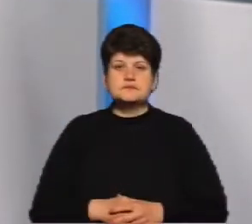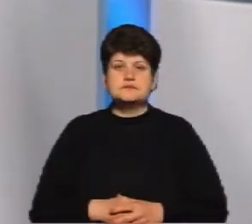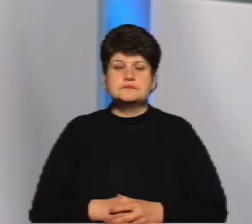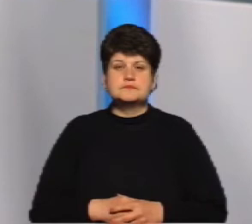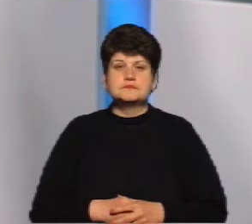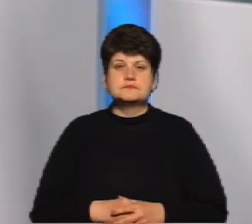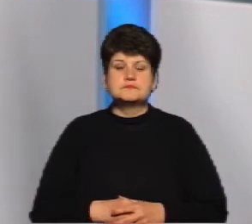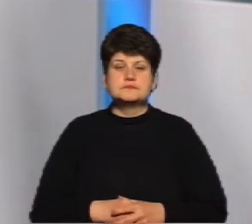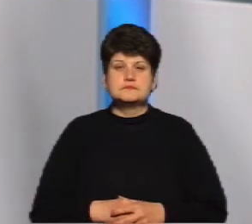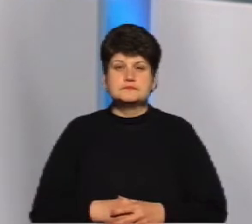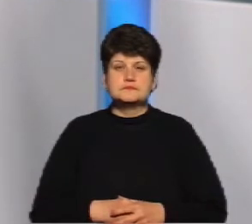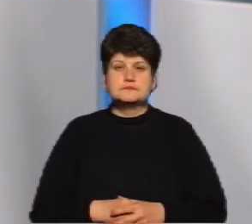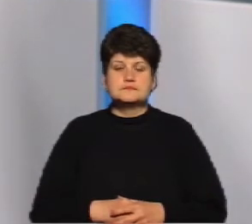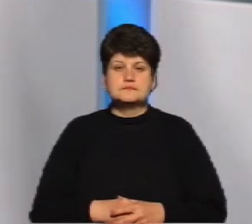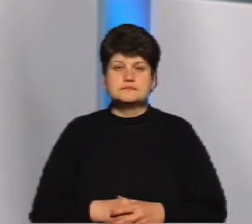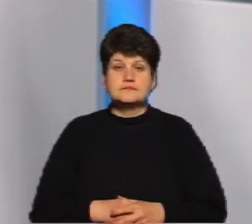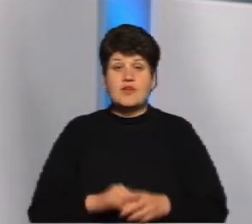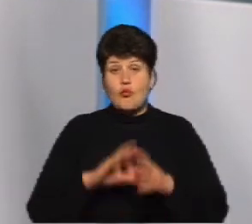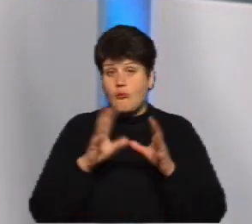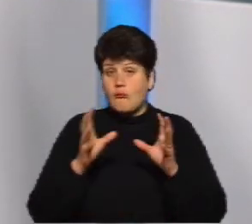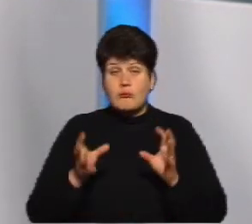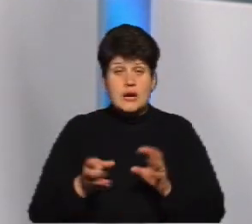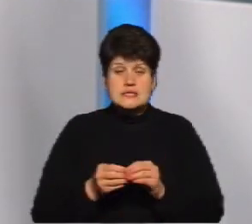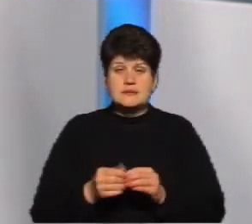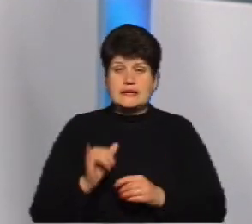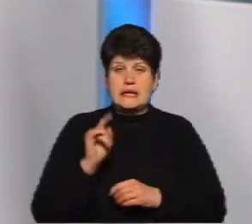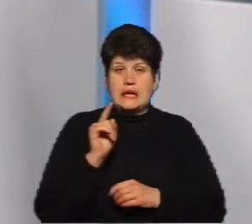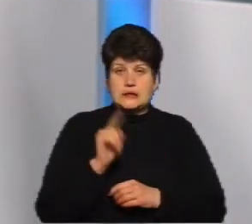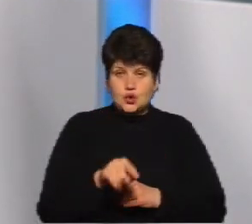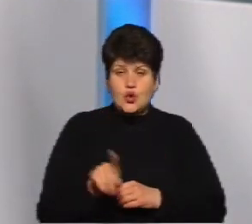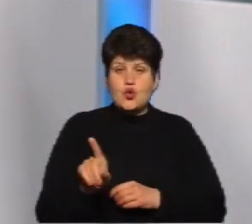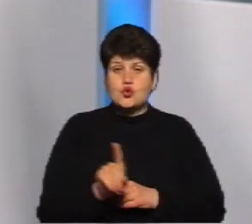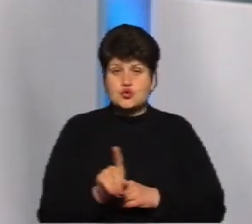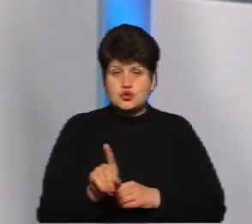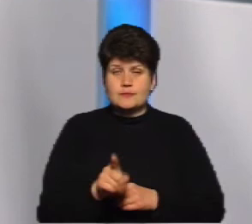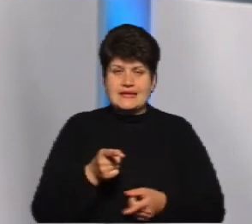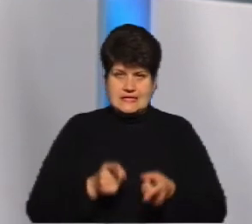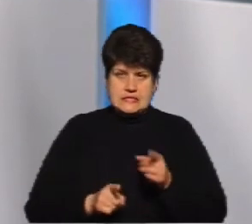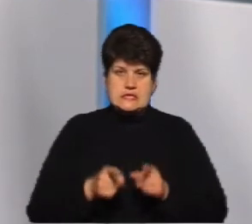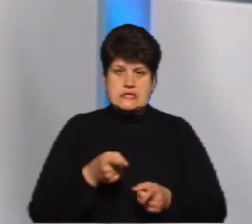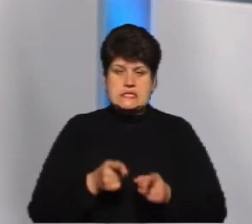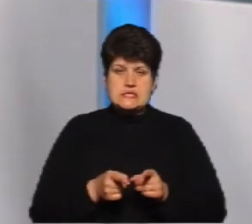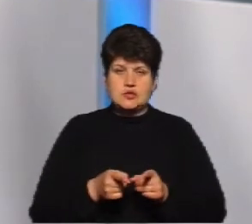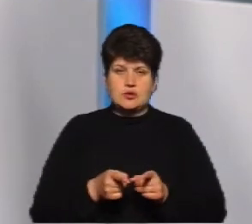І, в принципі, для того, щоб дійсно